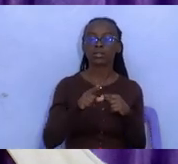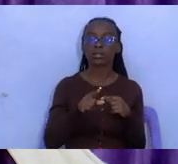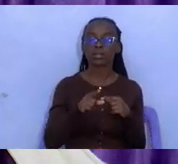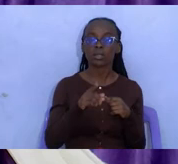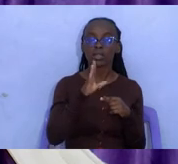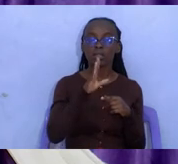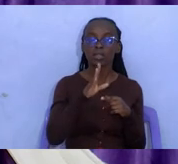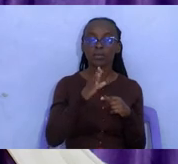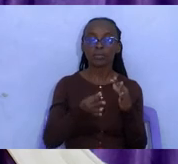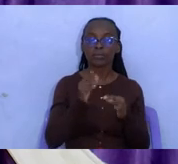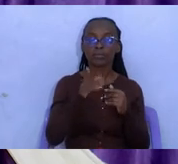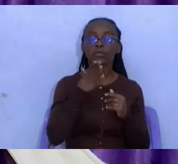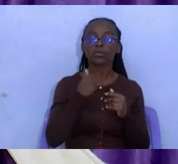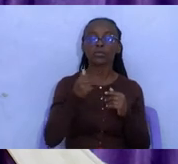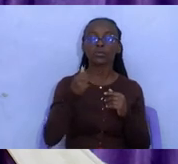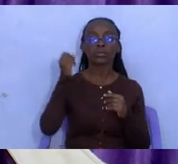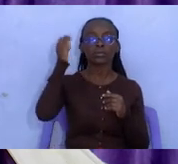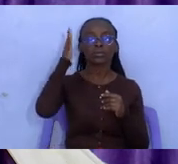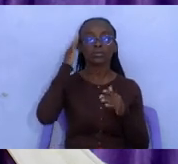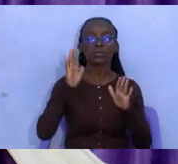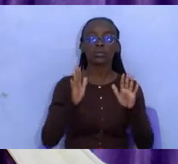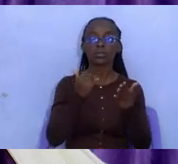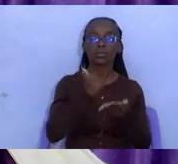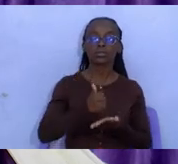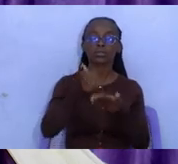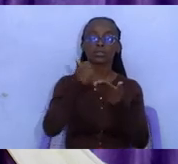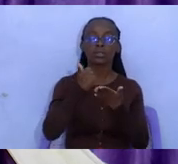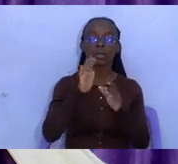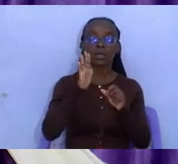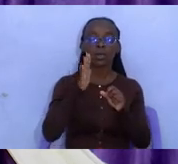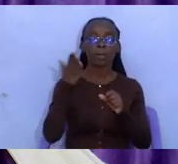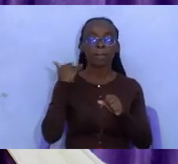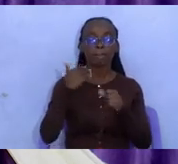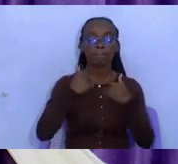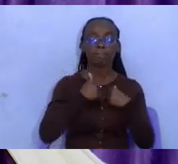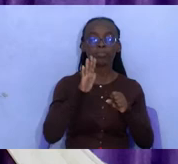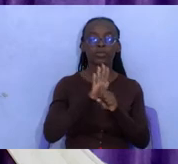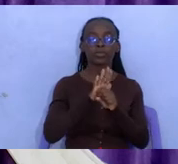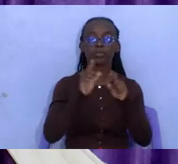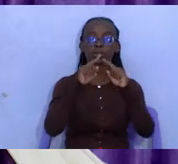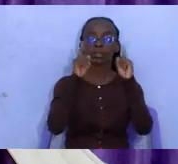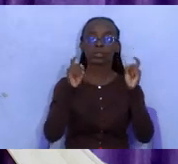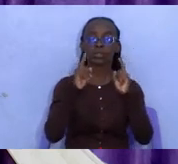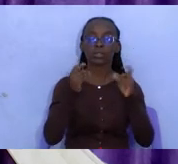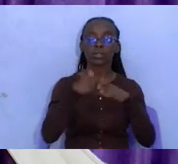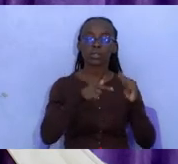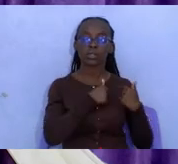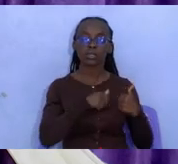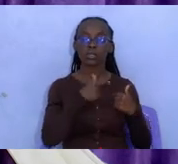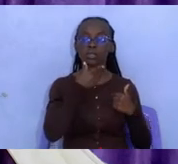kujua ilimsaidia vipi, alikuwa na maswali mengi sana kwa moyo wake aliyohitaji kumuuliza mtu.